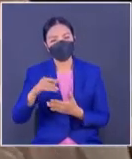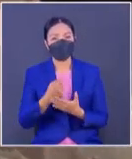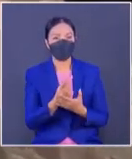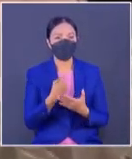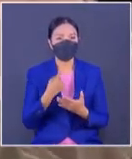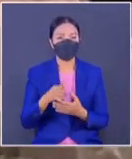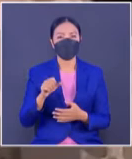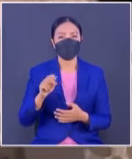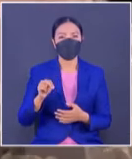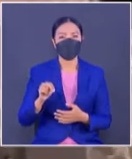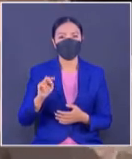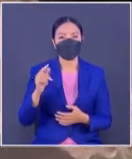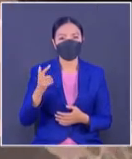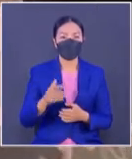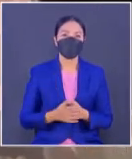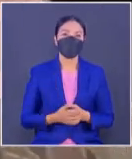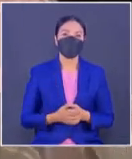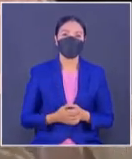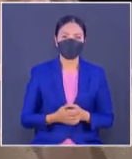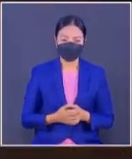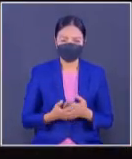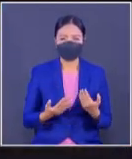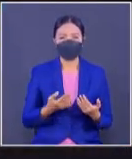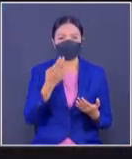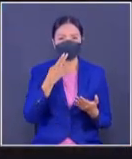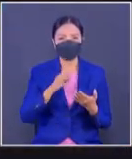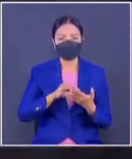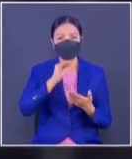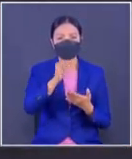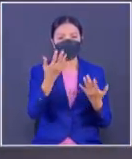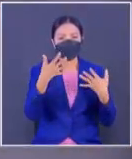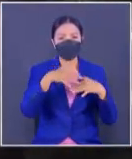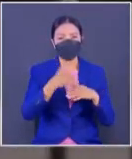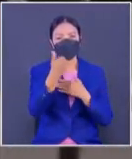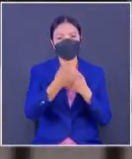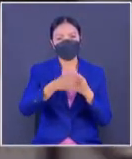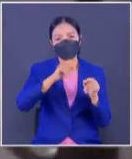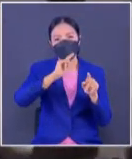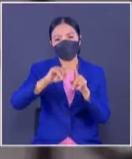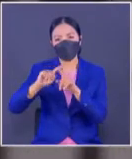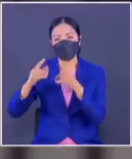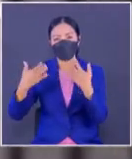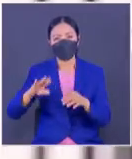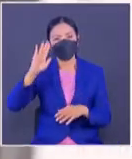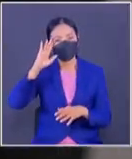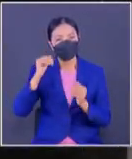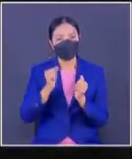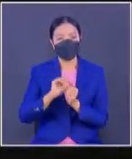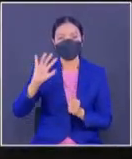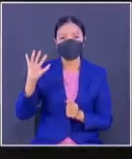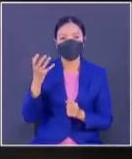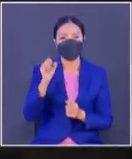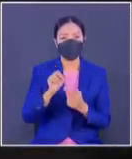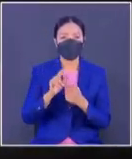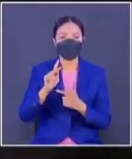ล่อกองการต่างประเทศชี้แจงว่าได้ทำหนังสือประสานไปยังประเทศต่างๆและตำรวจสากลได้ออกหมายแดงในคดีนี้แล้ว